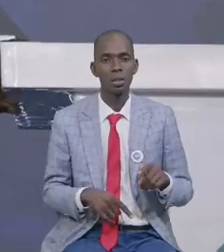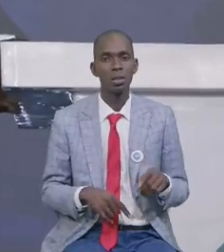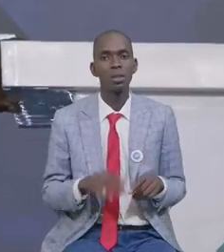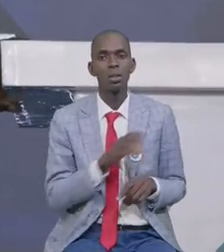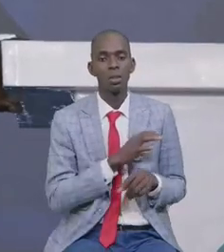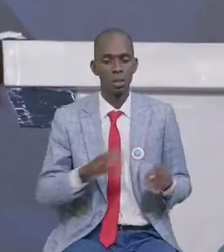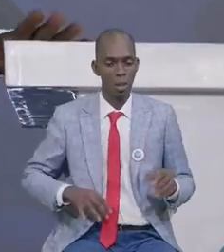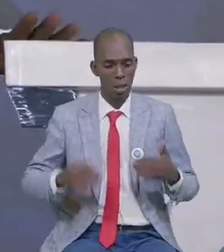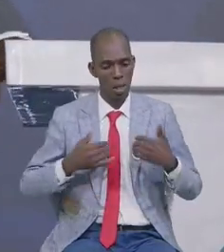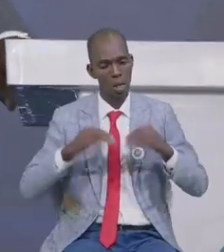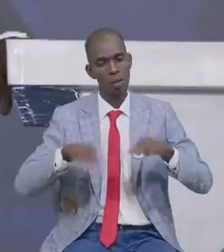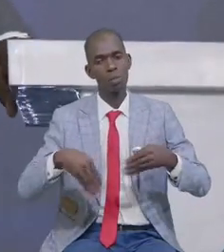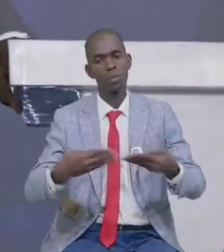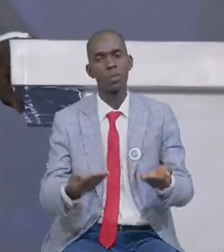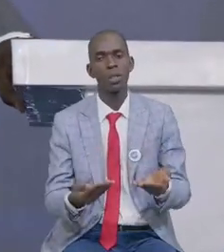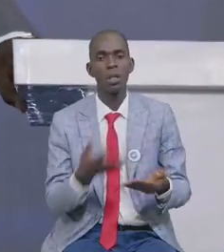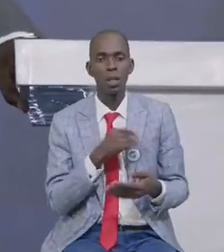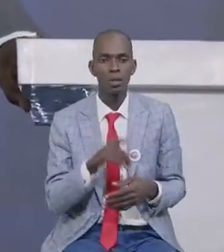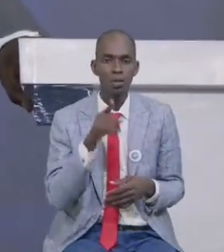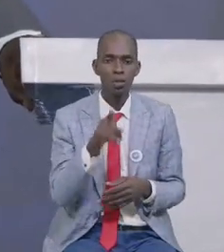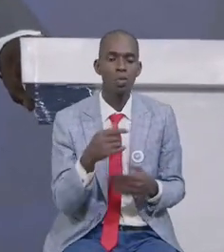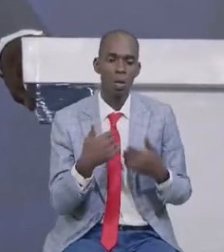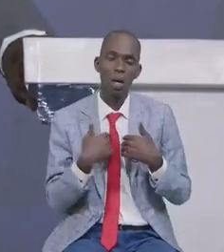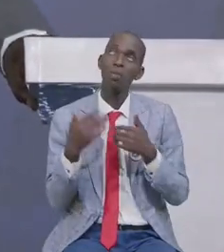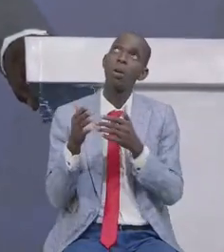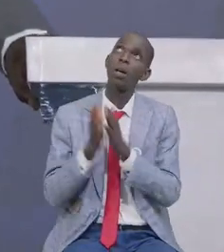déjà pourvu. Et toi, tu as demandé.